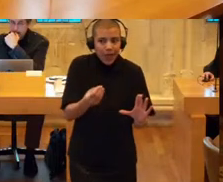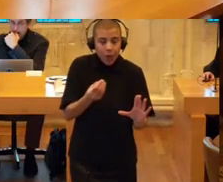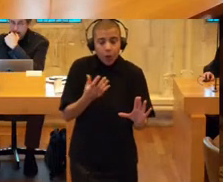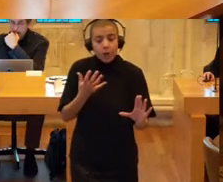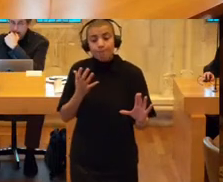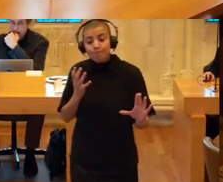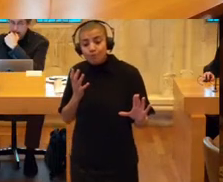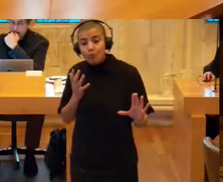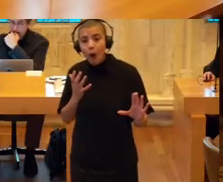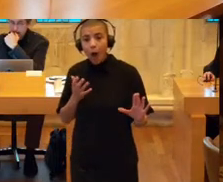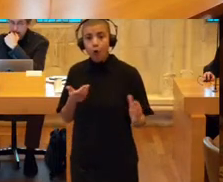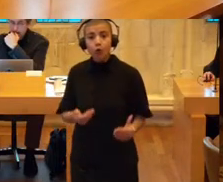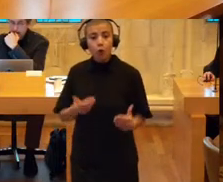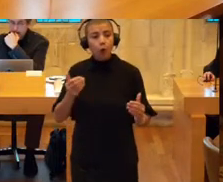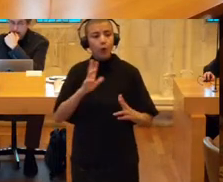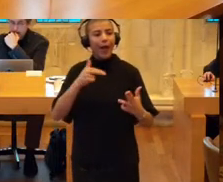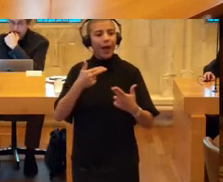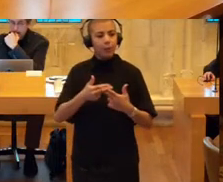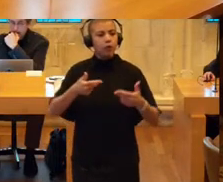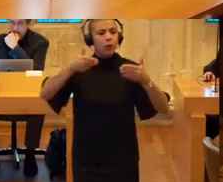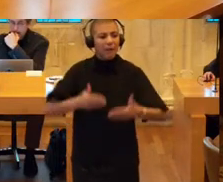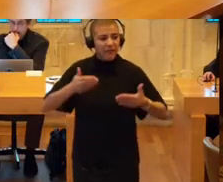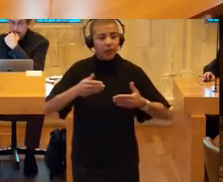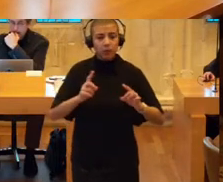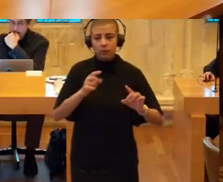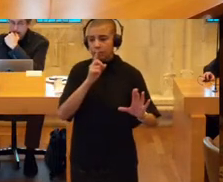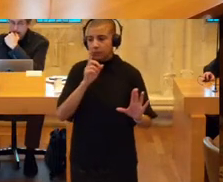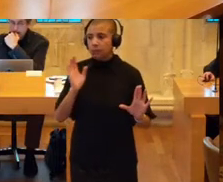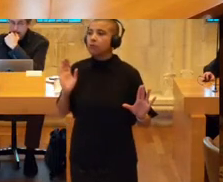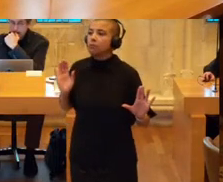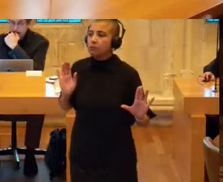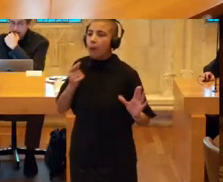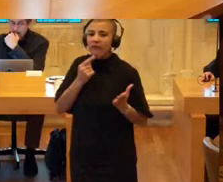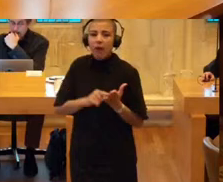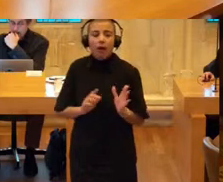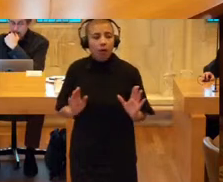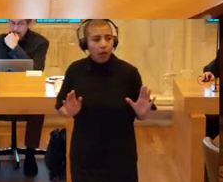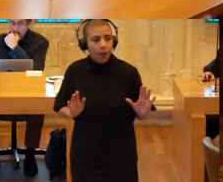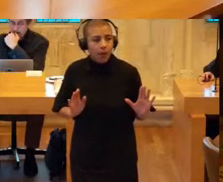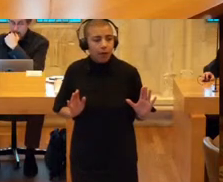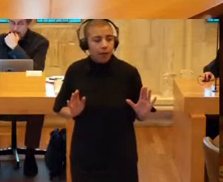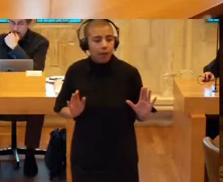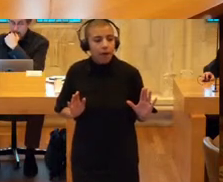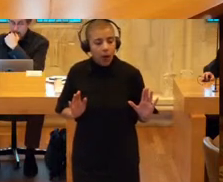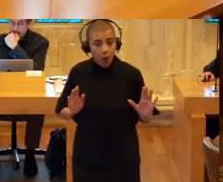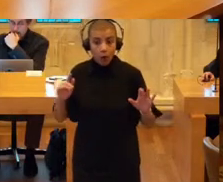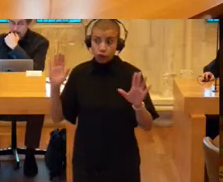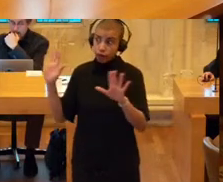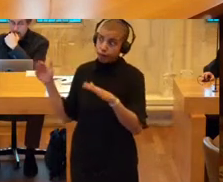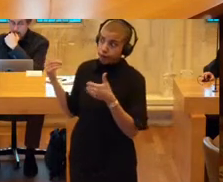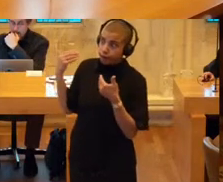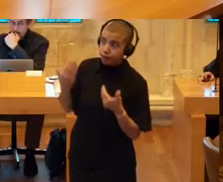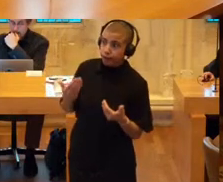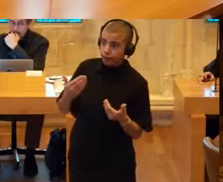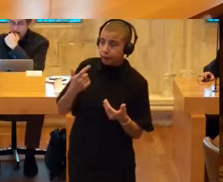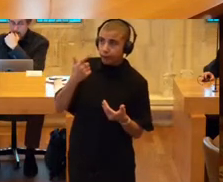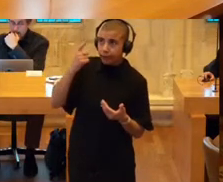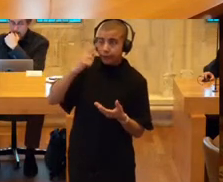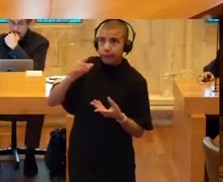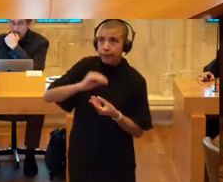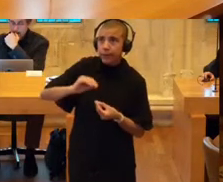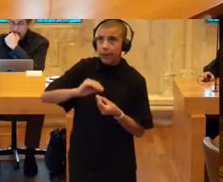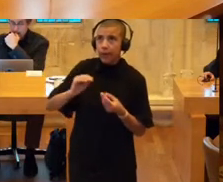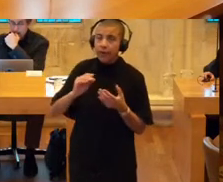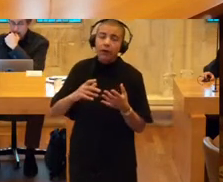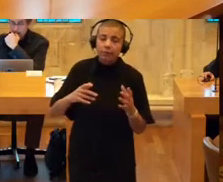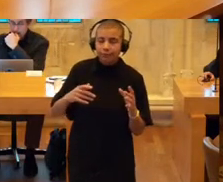question. Je pense que je crois assez que l'idée selon laquelle, assez ancienne, mais selon laquelle il faut quoi qu'il arrive pas mettre tous ses œufs dans le